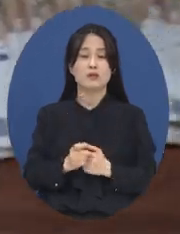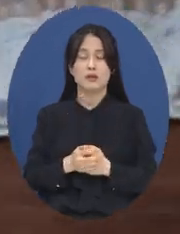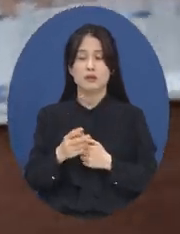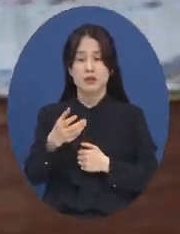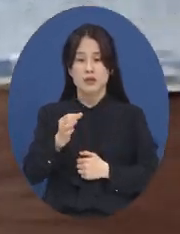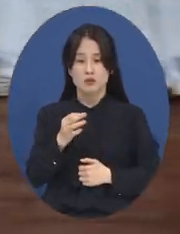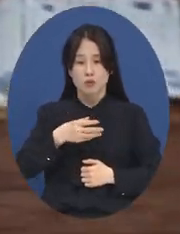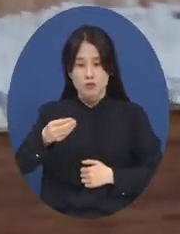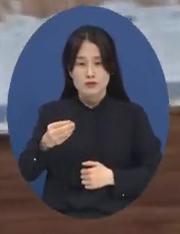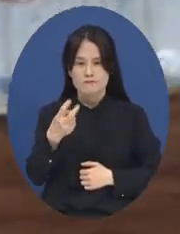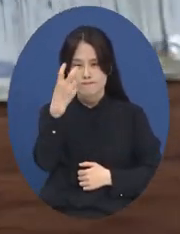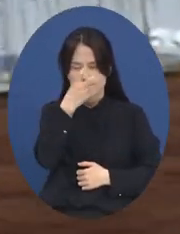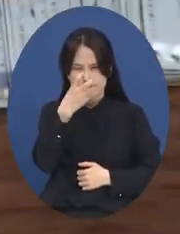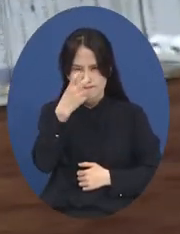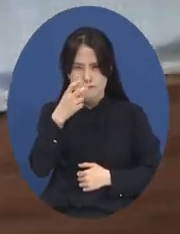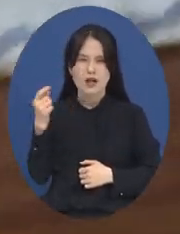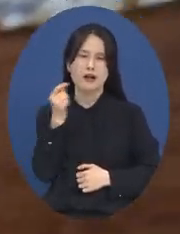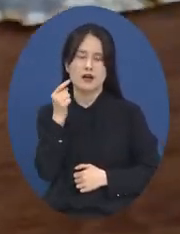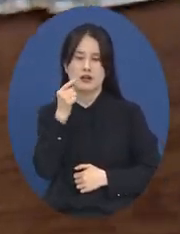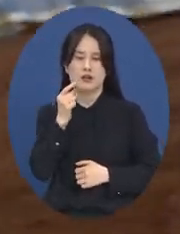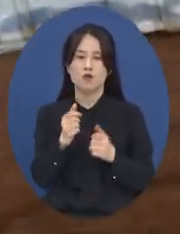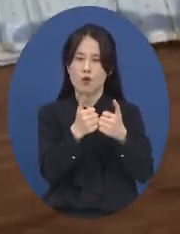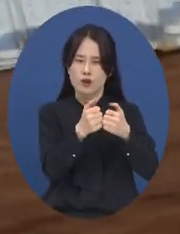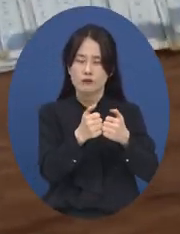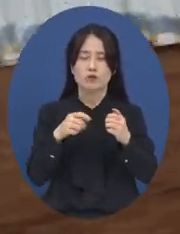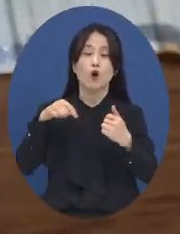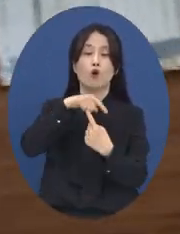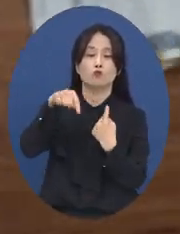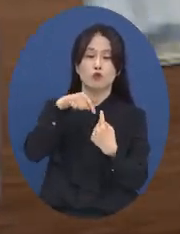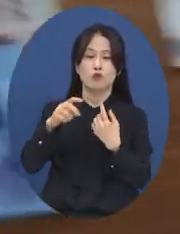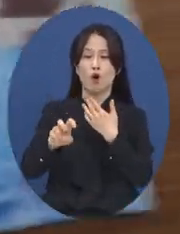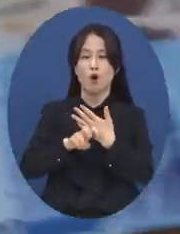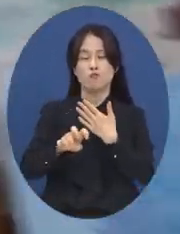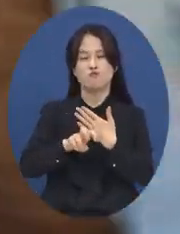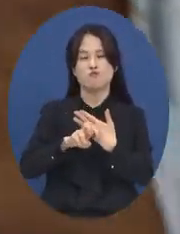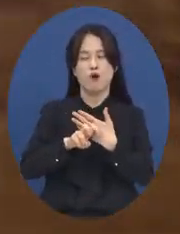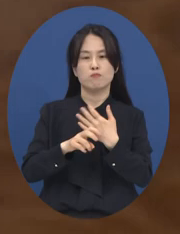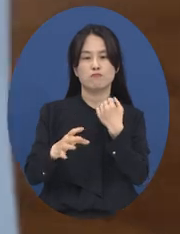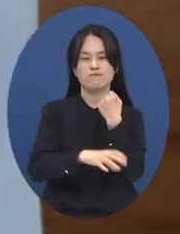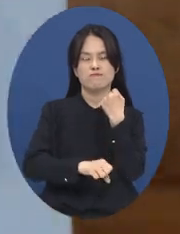수사를 강화하고 찾아가는 현장 상담소를 운영하는 등 불법